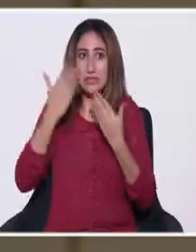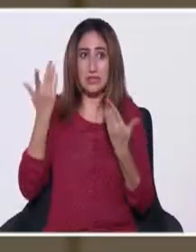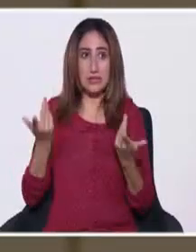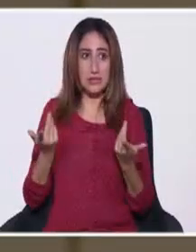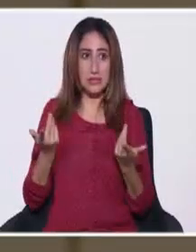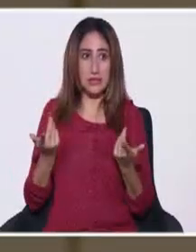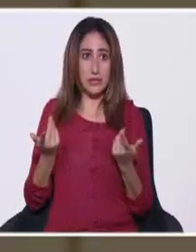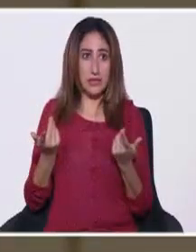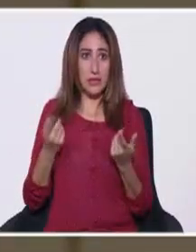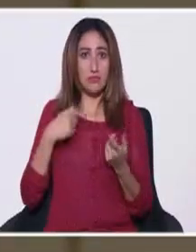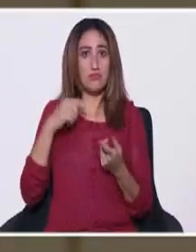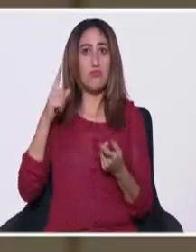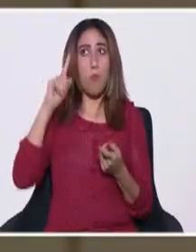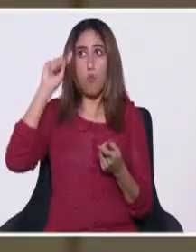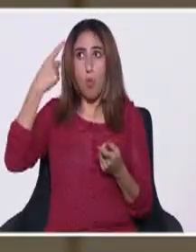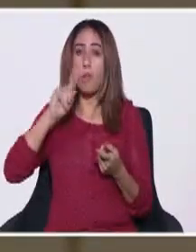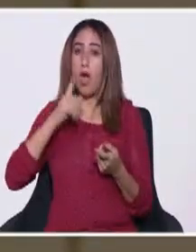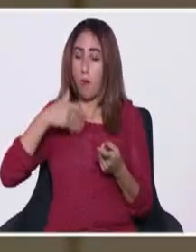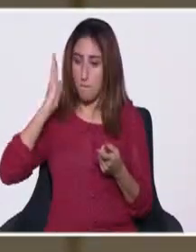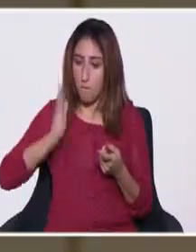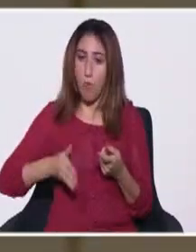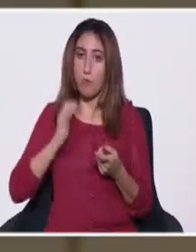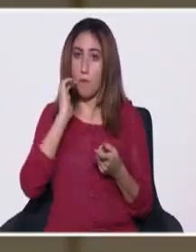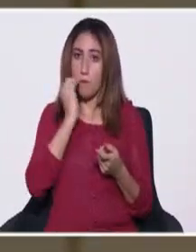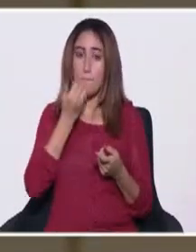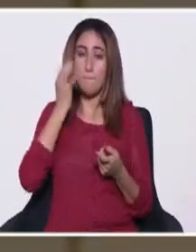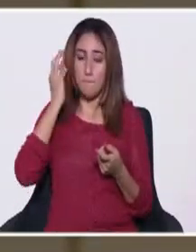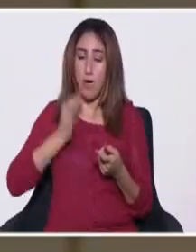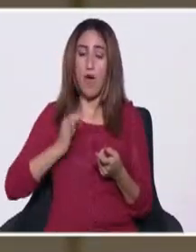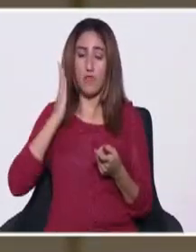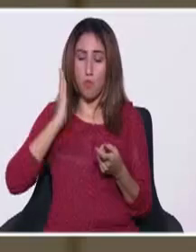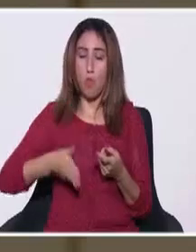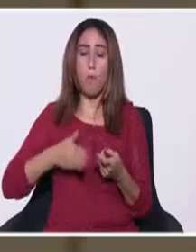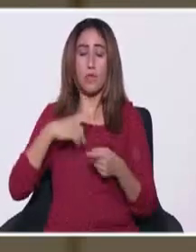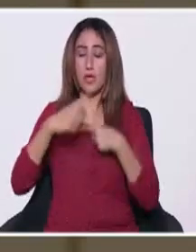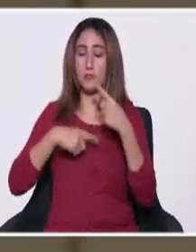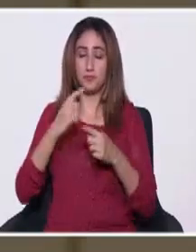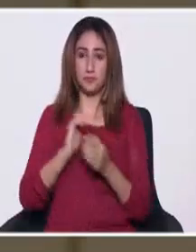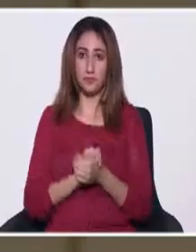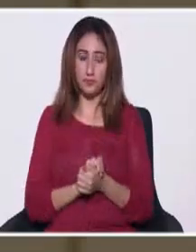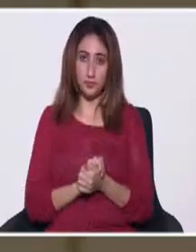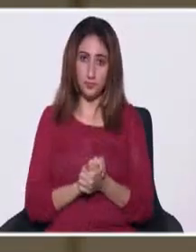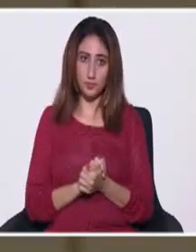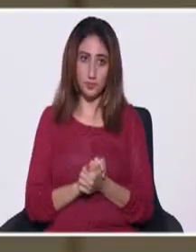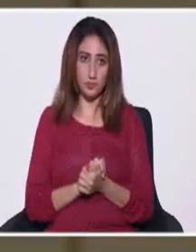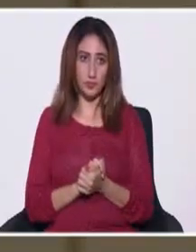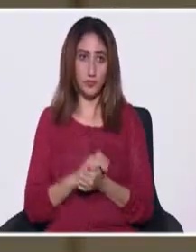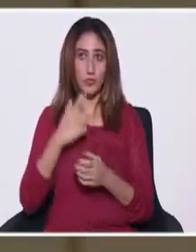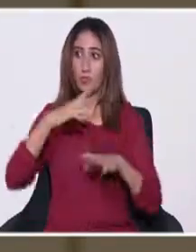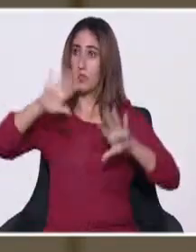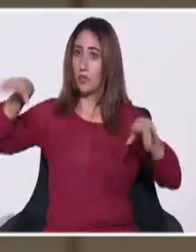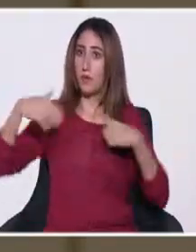صعبه، مفيش حاجه مستحيله، وكل الاشياء ممكنه. وطبعا لما بتلاقي كل الجو حواليك